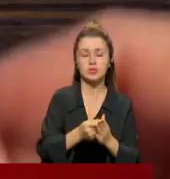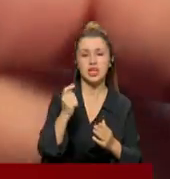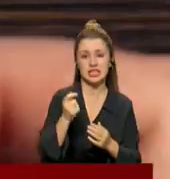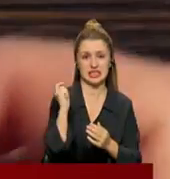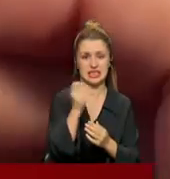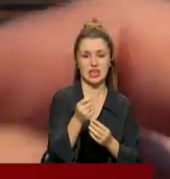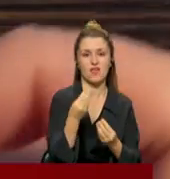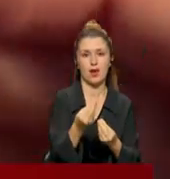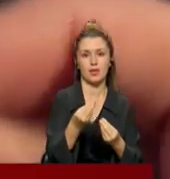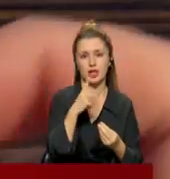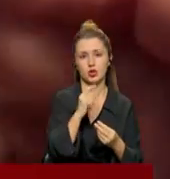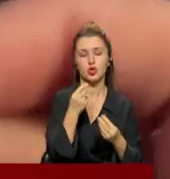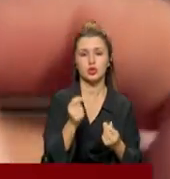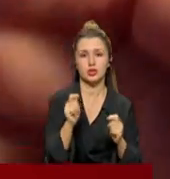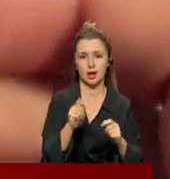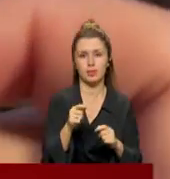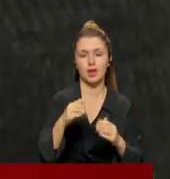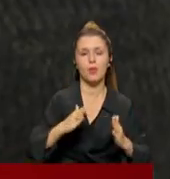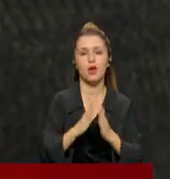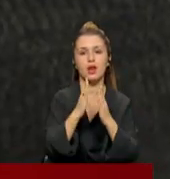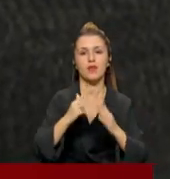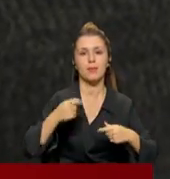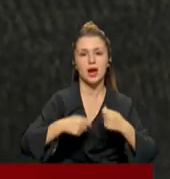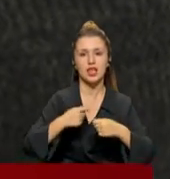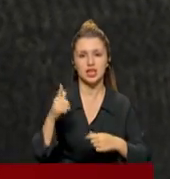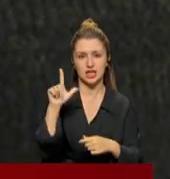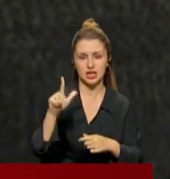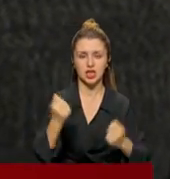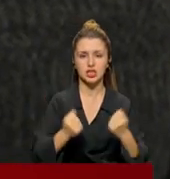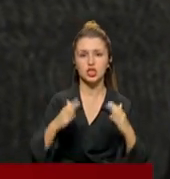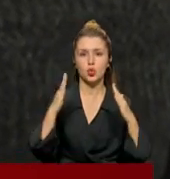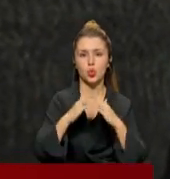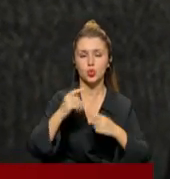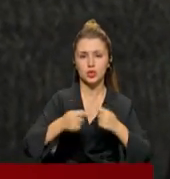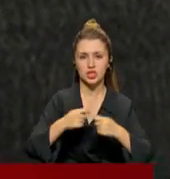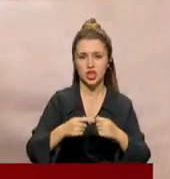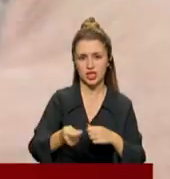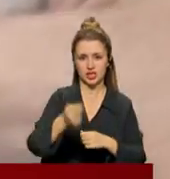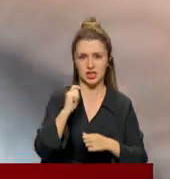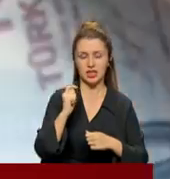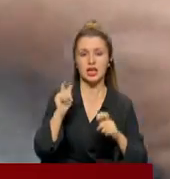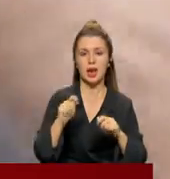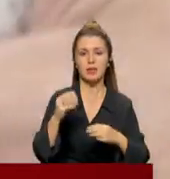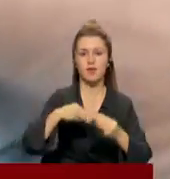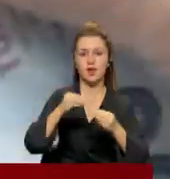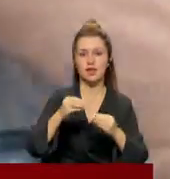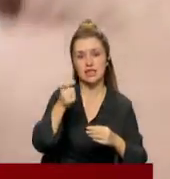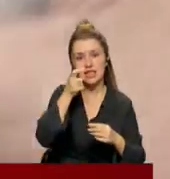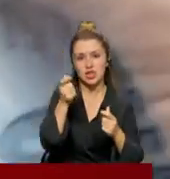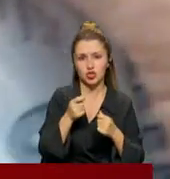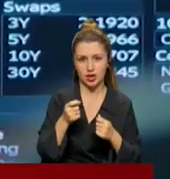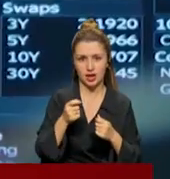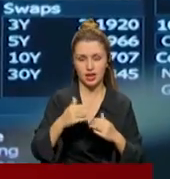kredi vermekten söz etti. Muhalefet bankaların ihtiyaç, taşıt, konut ve ticari kredilere uyguladığı faizlere dikkat